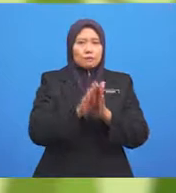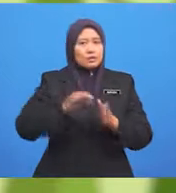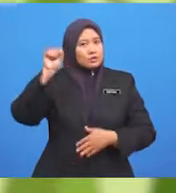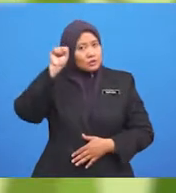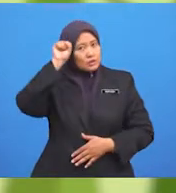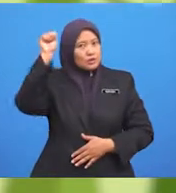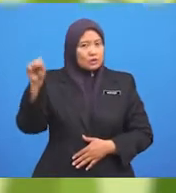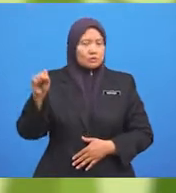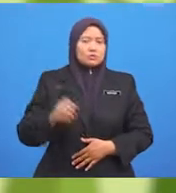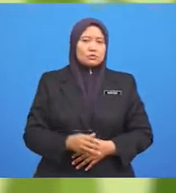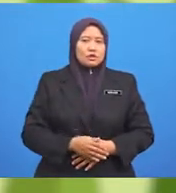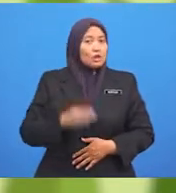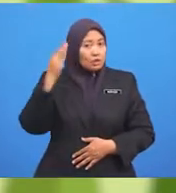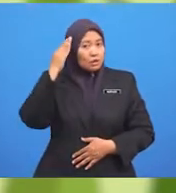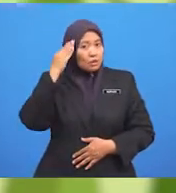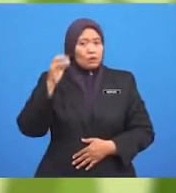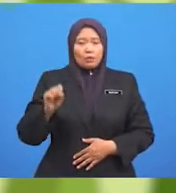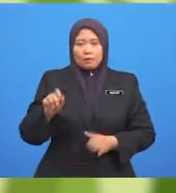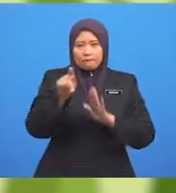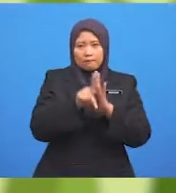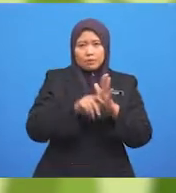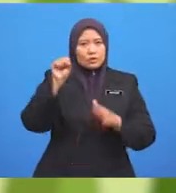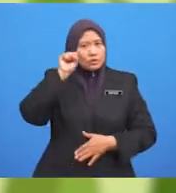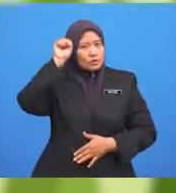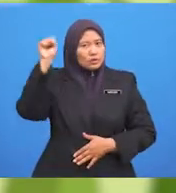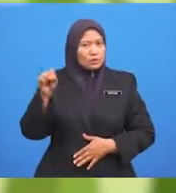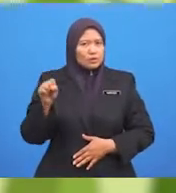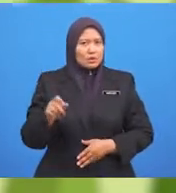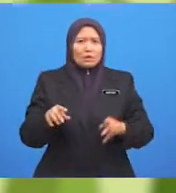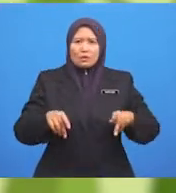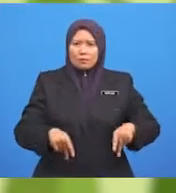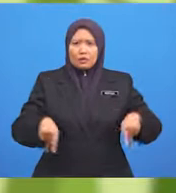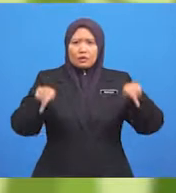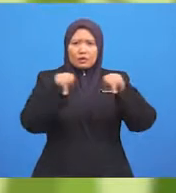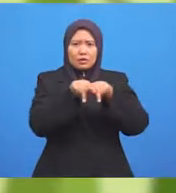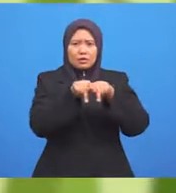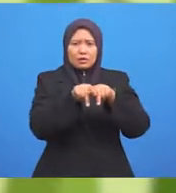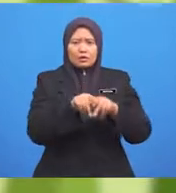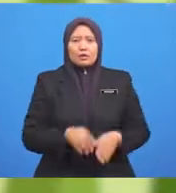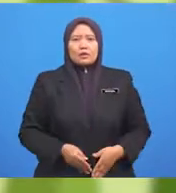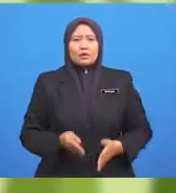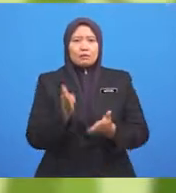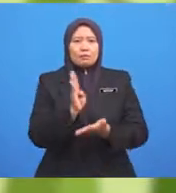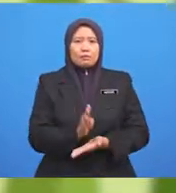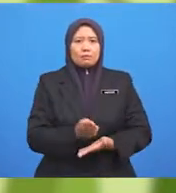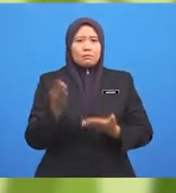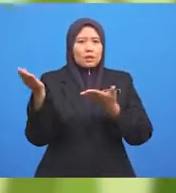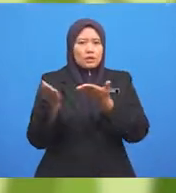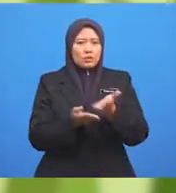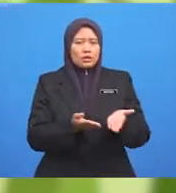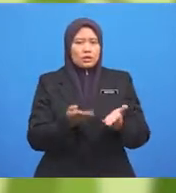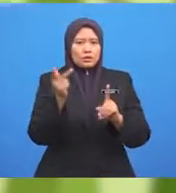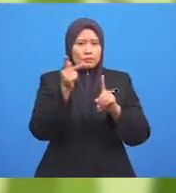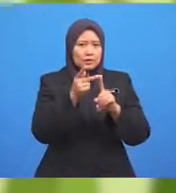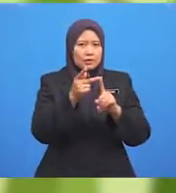murid-murid, persaudaraan penting kerana ia akan membawa kepada perpaduan.